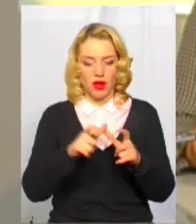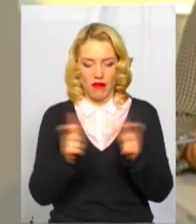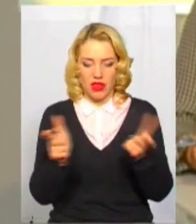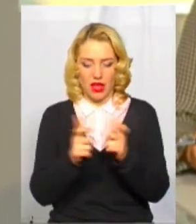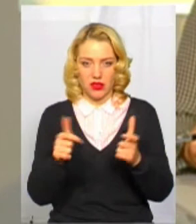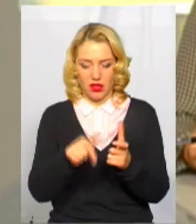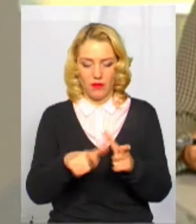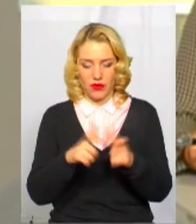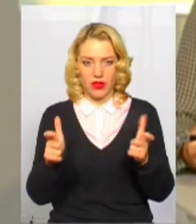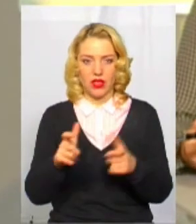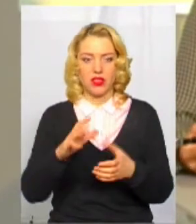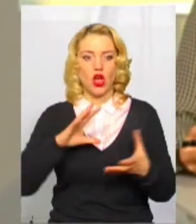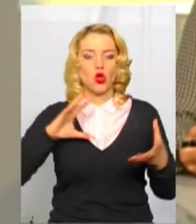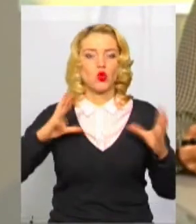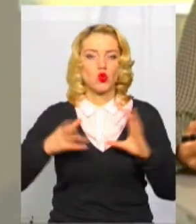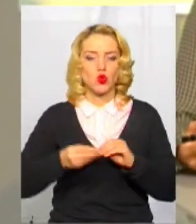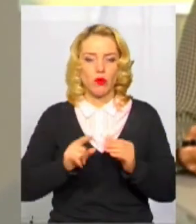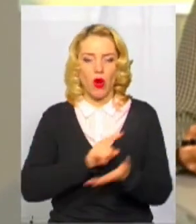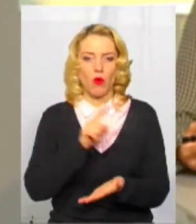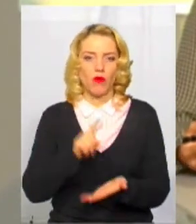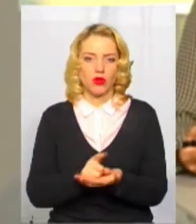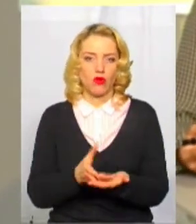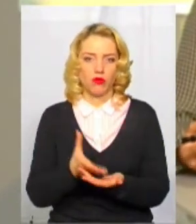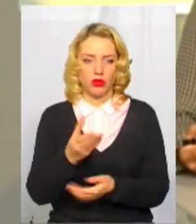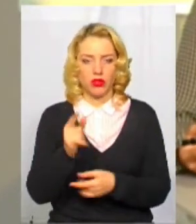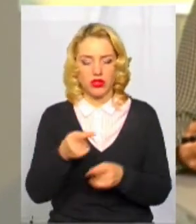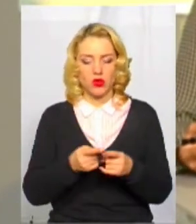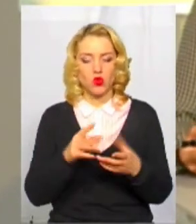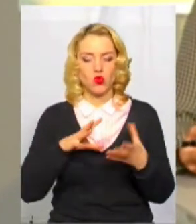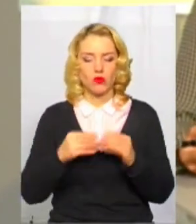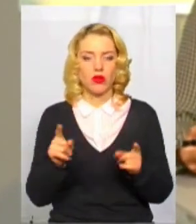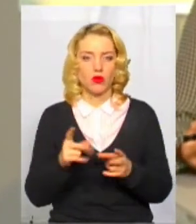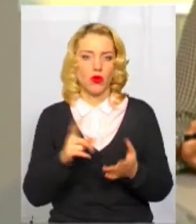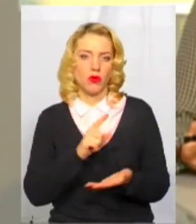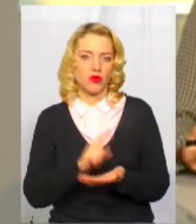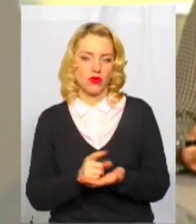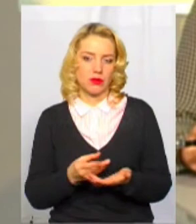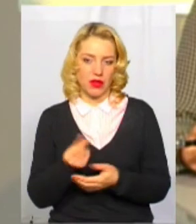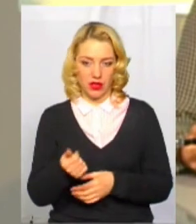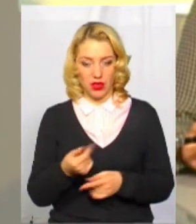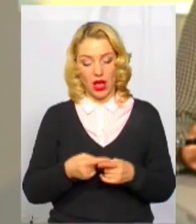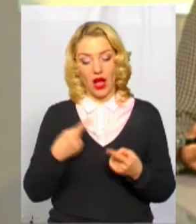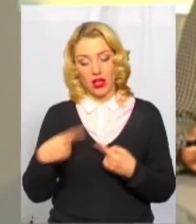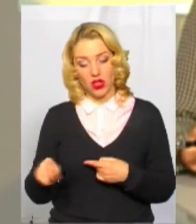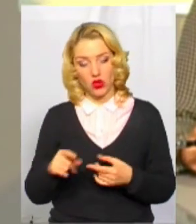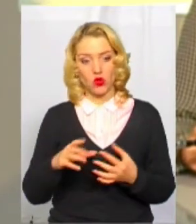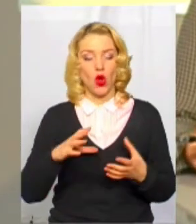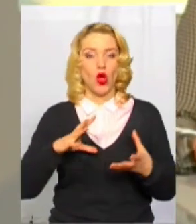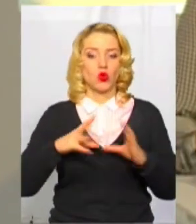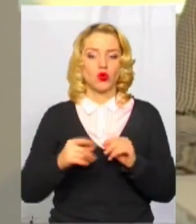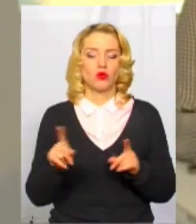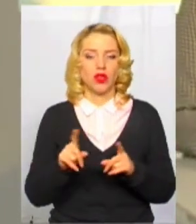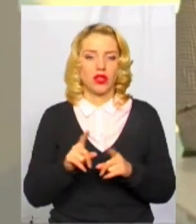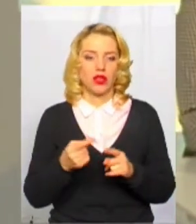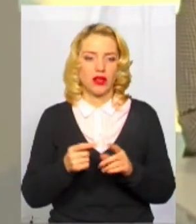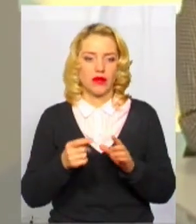написано «сума обов'язкового платежу». Це ту суму, яку ви зобов'язані сплатити. Іншу суму, яку отримують кошти, і